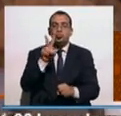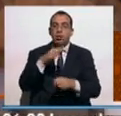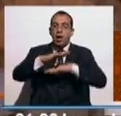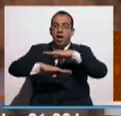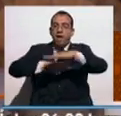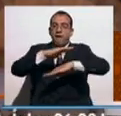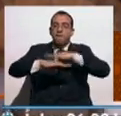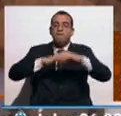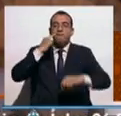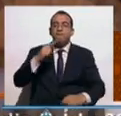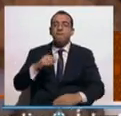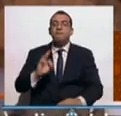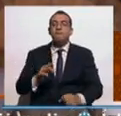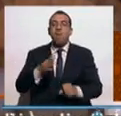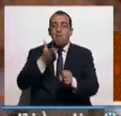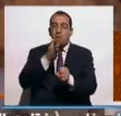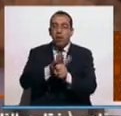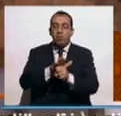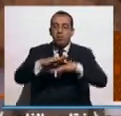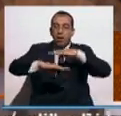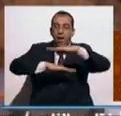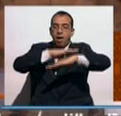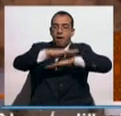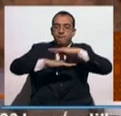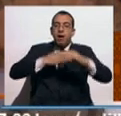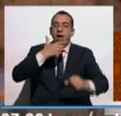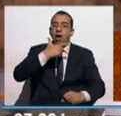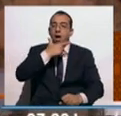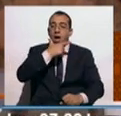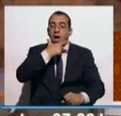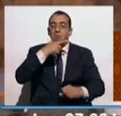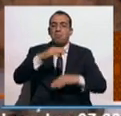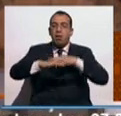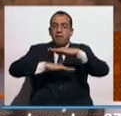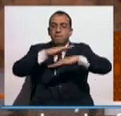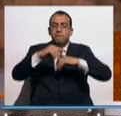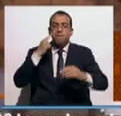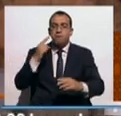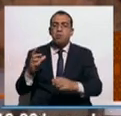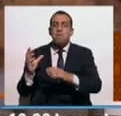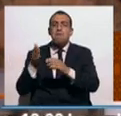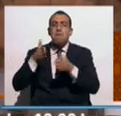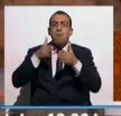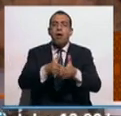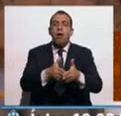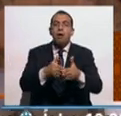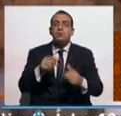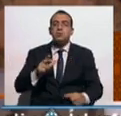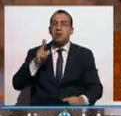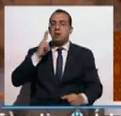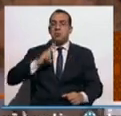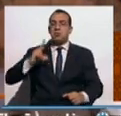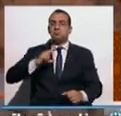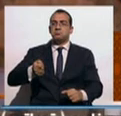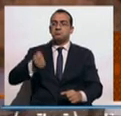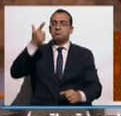في صورته البسيطة التي يعني مهما كان غنى الإنسان